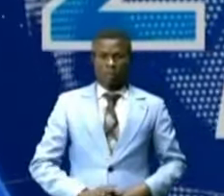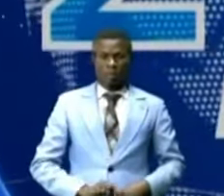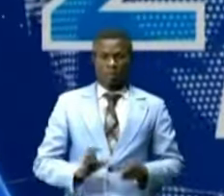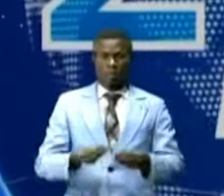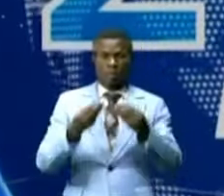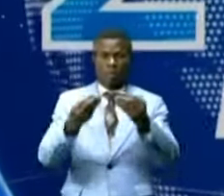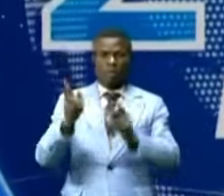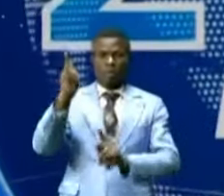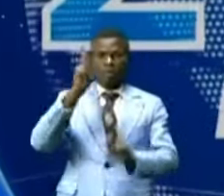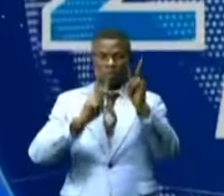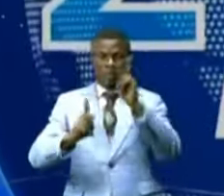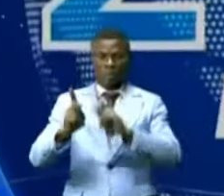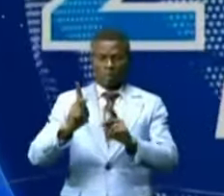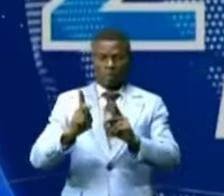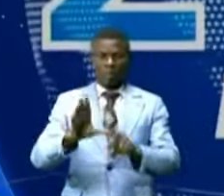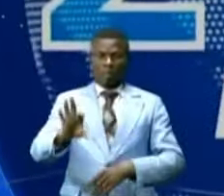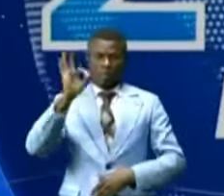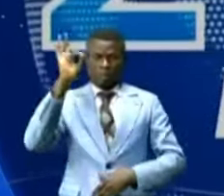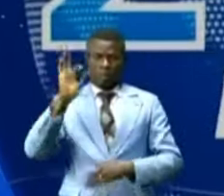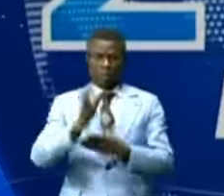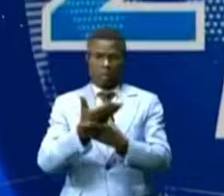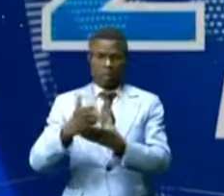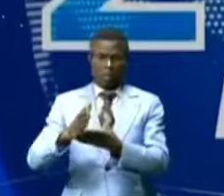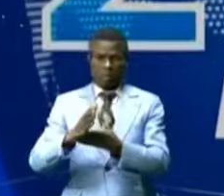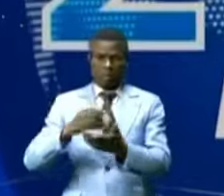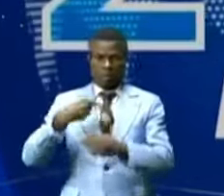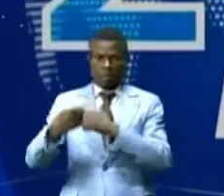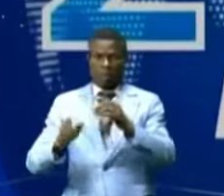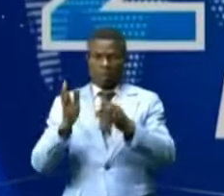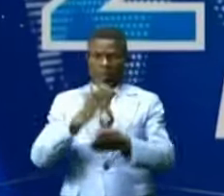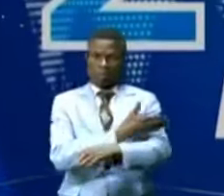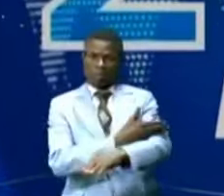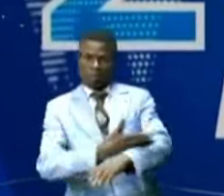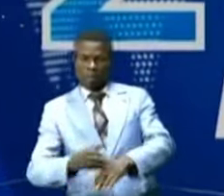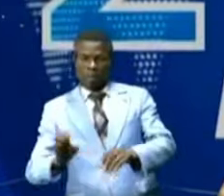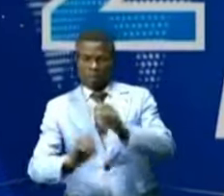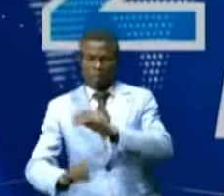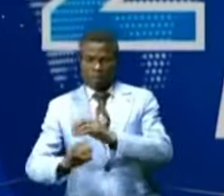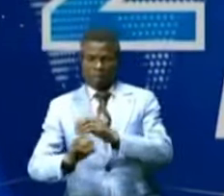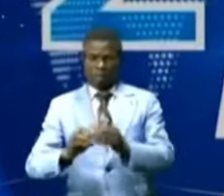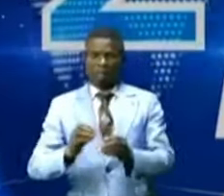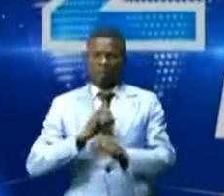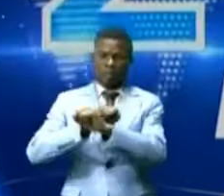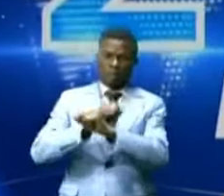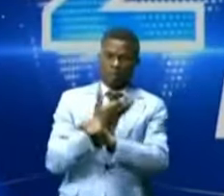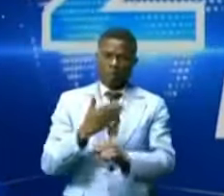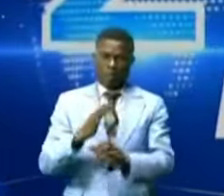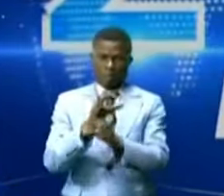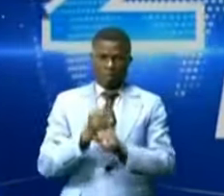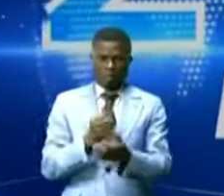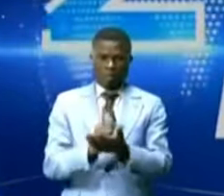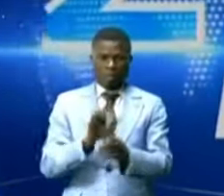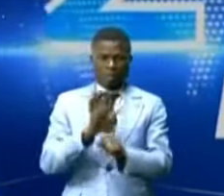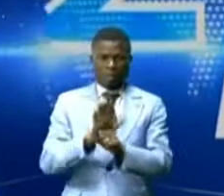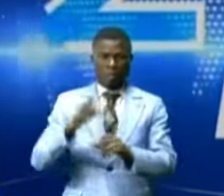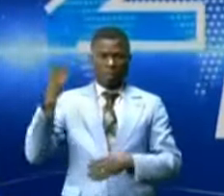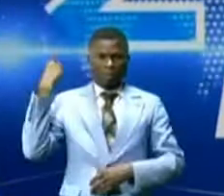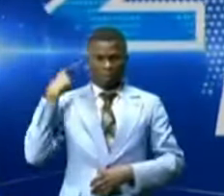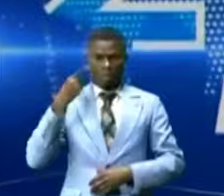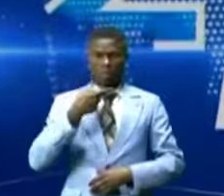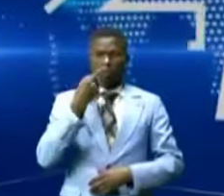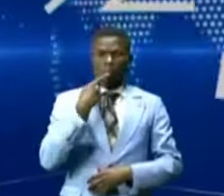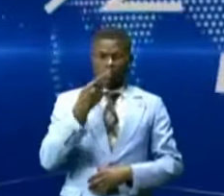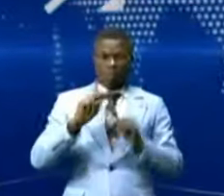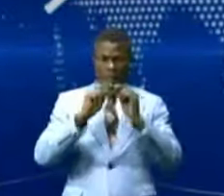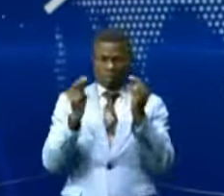à la population de faire le choix entre repartir à zéro et consolider les acquis. Plusieurs élus se sont exprimés. On lance la